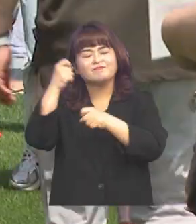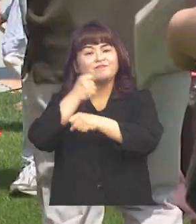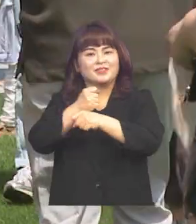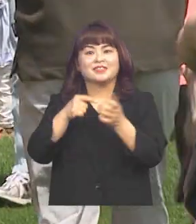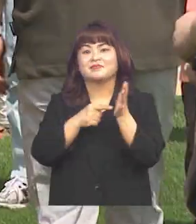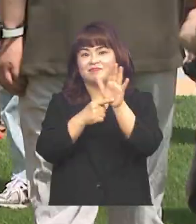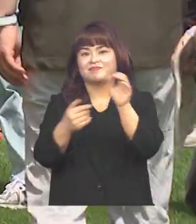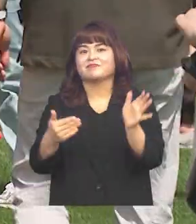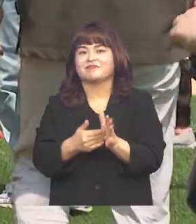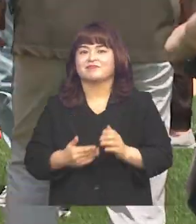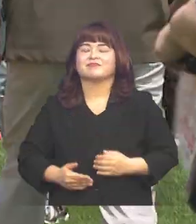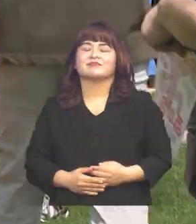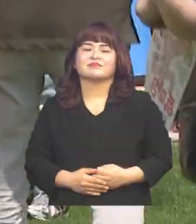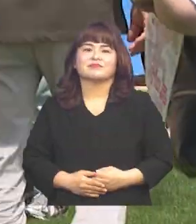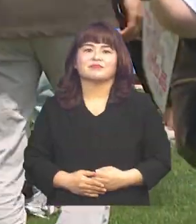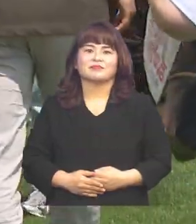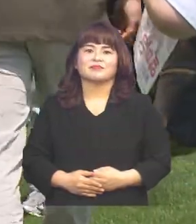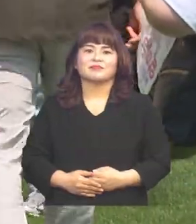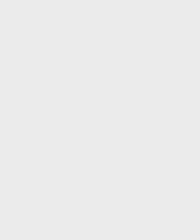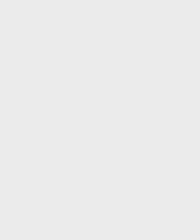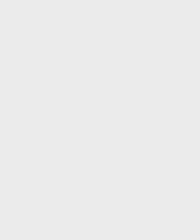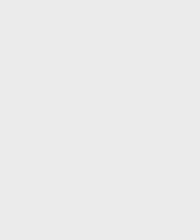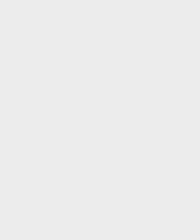추억을 남겼습니다.